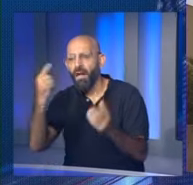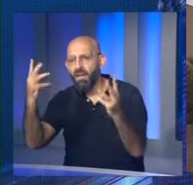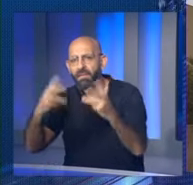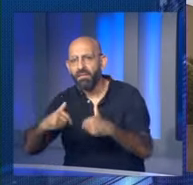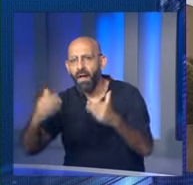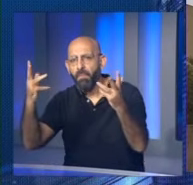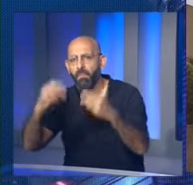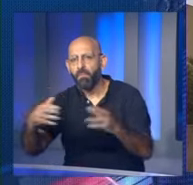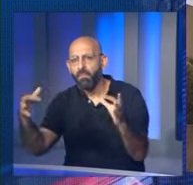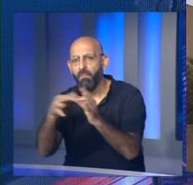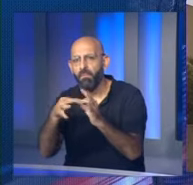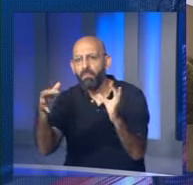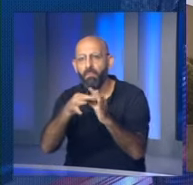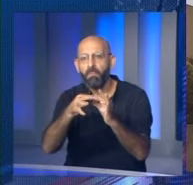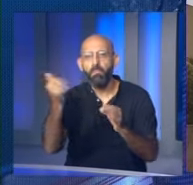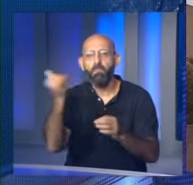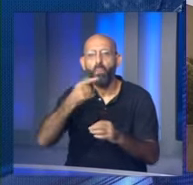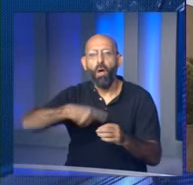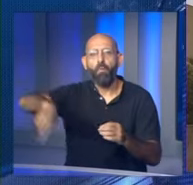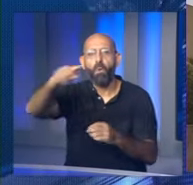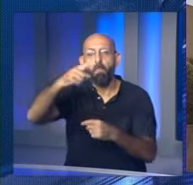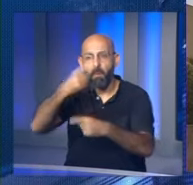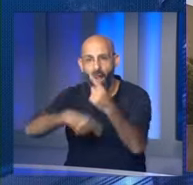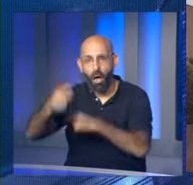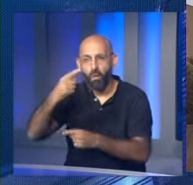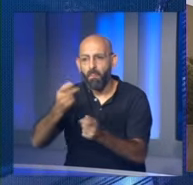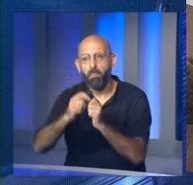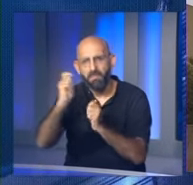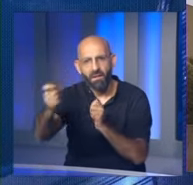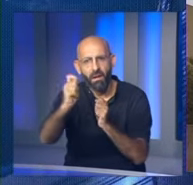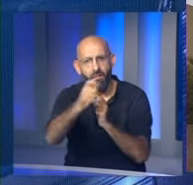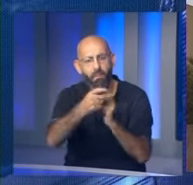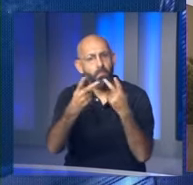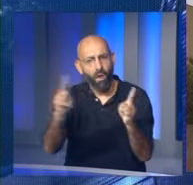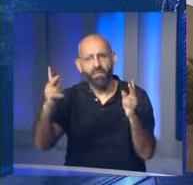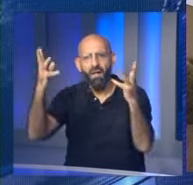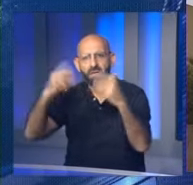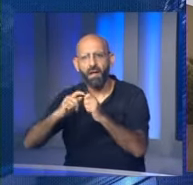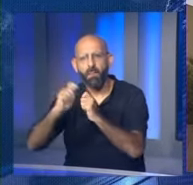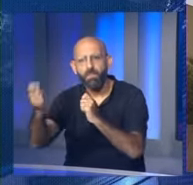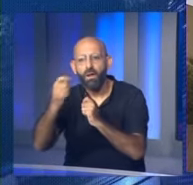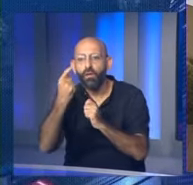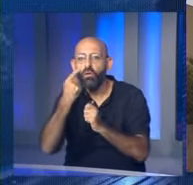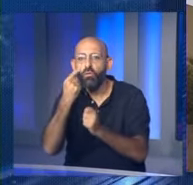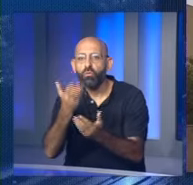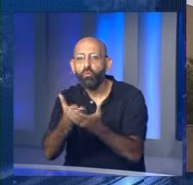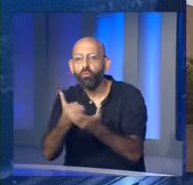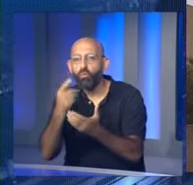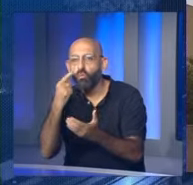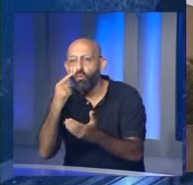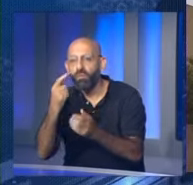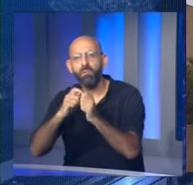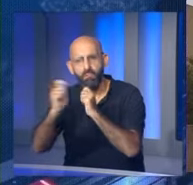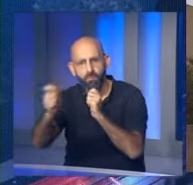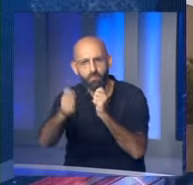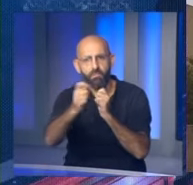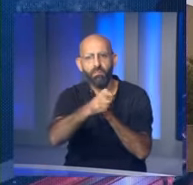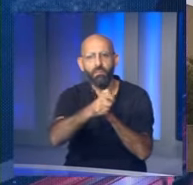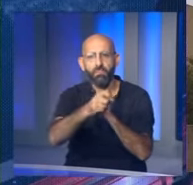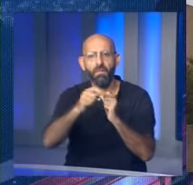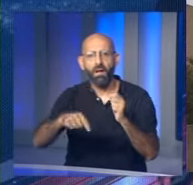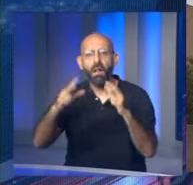الشيكات الصادره عنها وغير المستعمله الى كل الحسابات مما يفسح المجال للمدعين باعاده قيد اموالهم